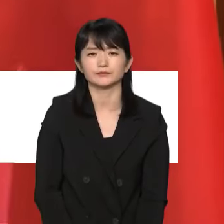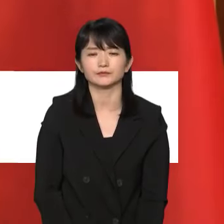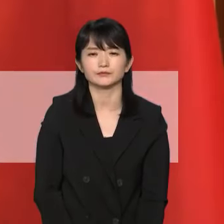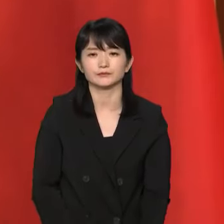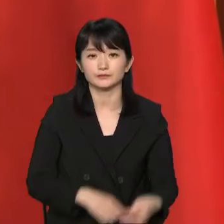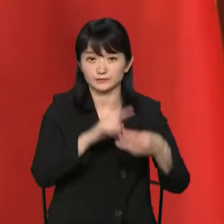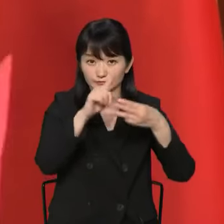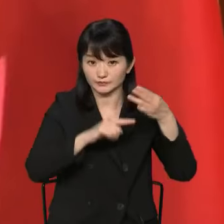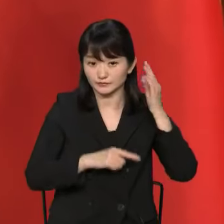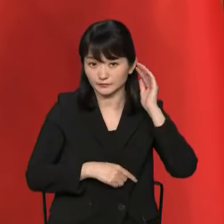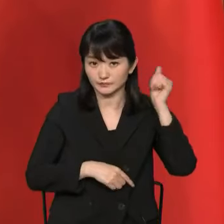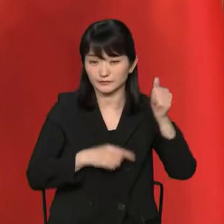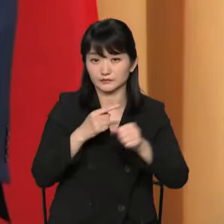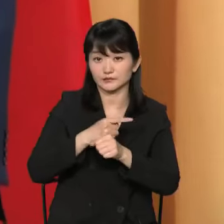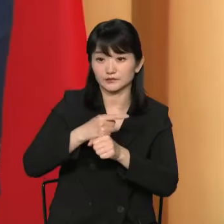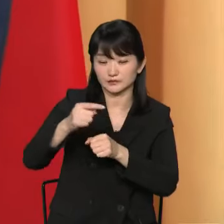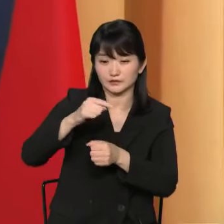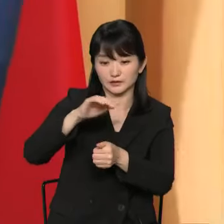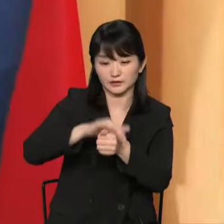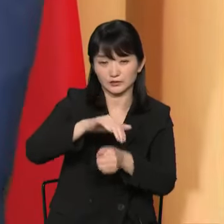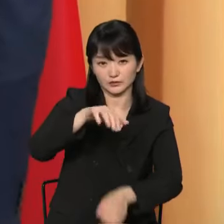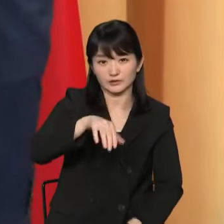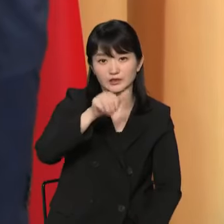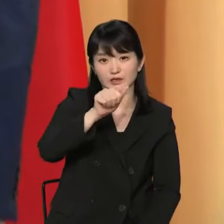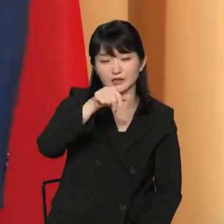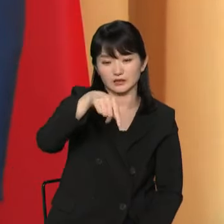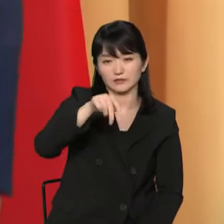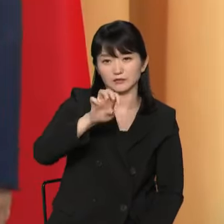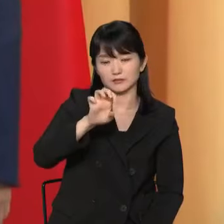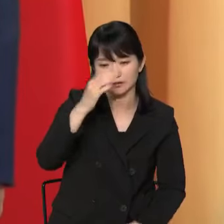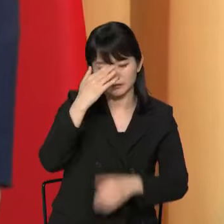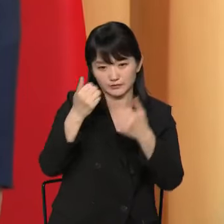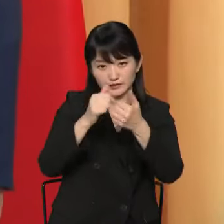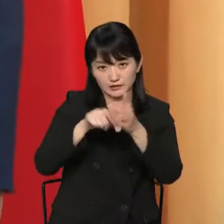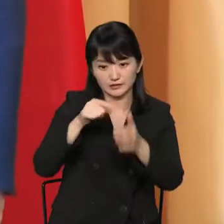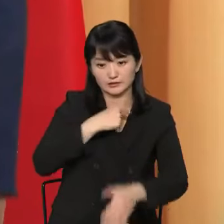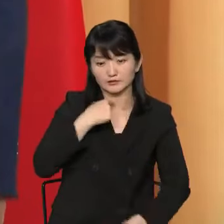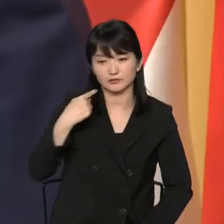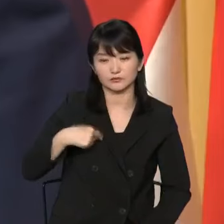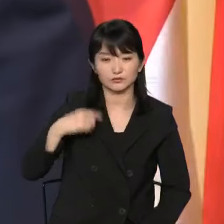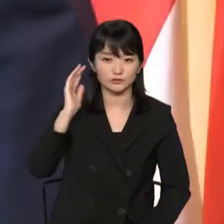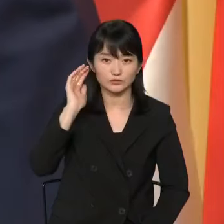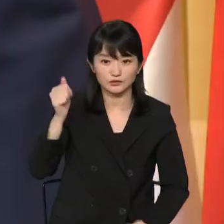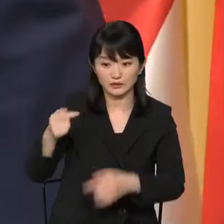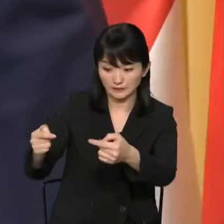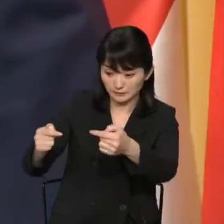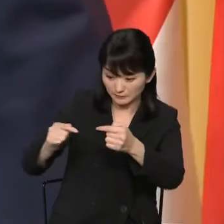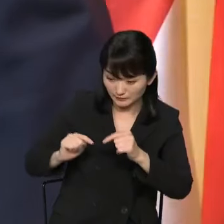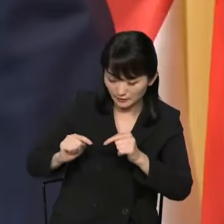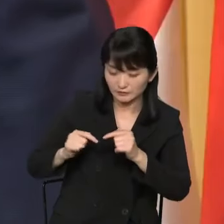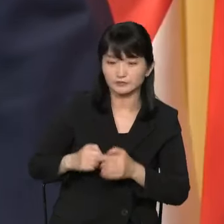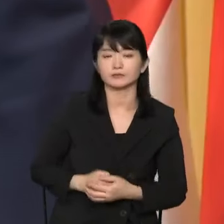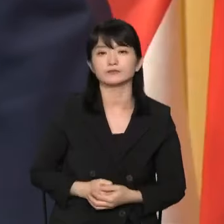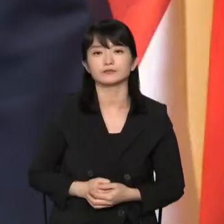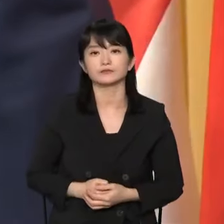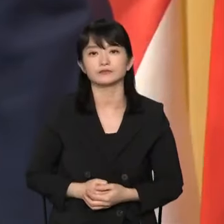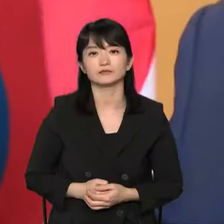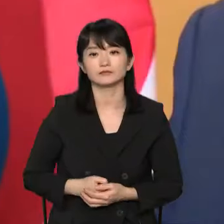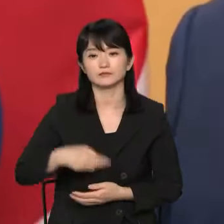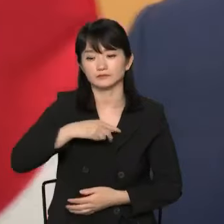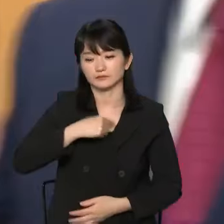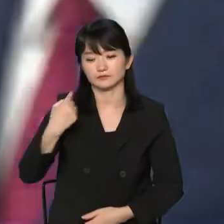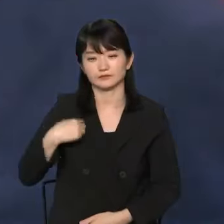윤 대통령은 내년 경주에서 열리는 에이펙 정상회의에 시 주석의 참석을, 시 주석 역시 윤